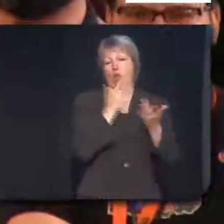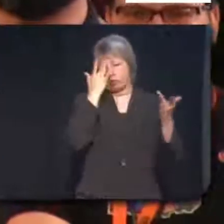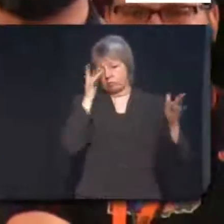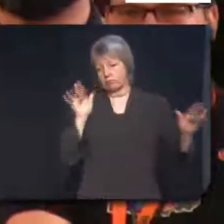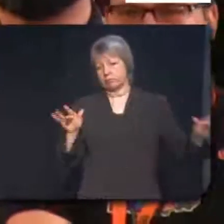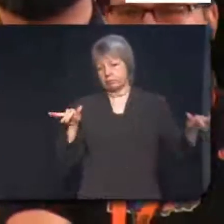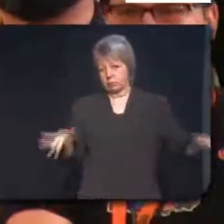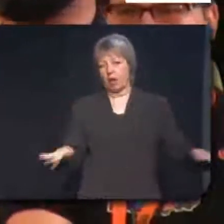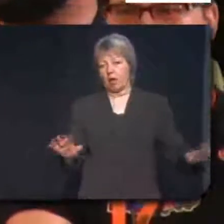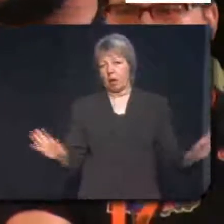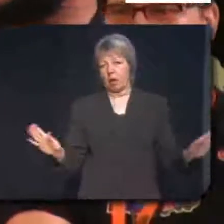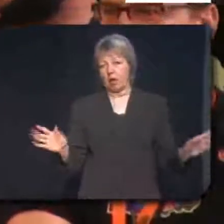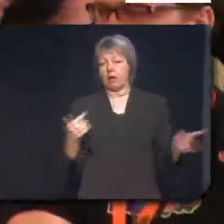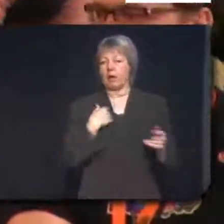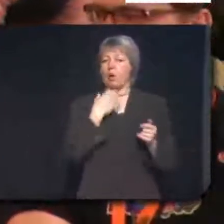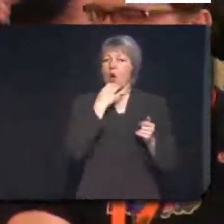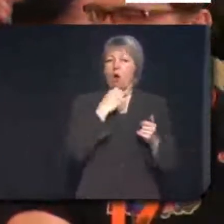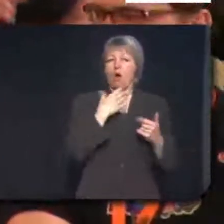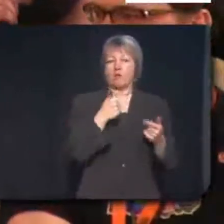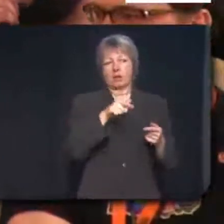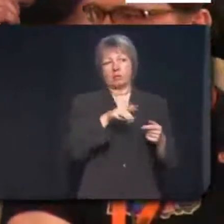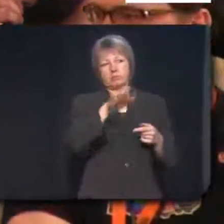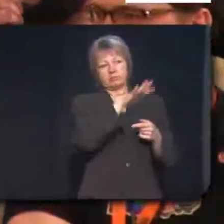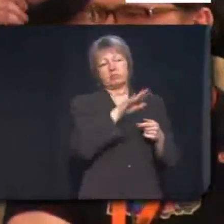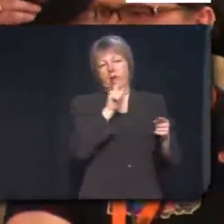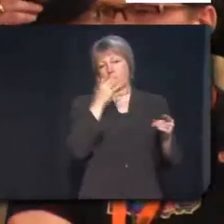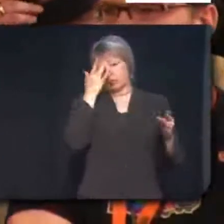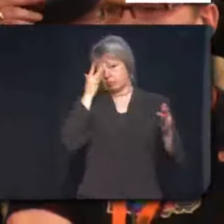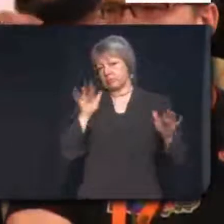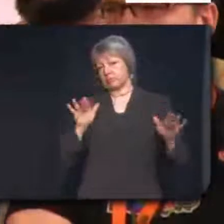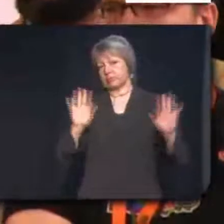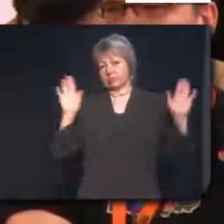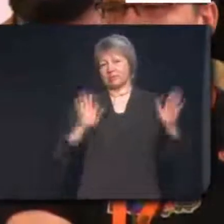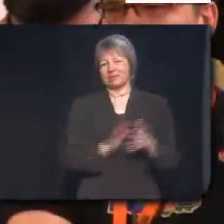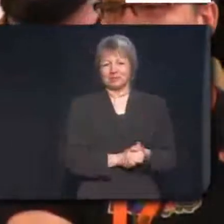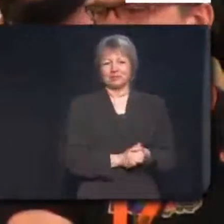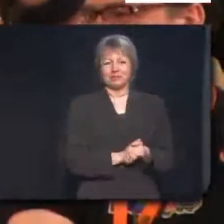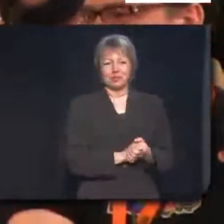und ich hoffe dass es ihr dass er hier auch eure Zustimmung findet